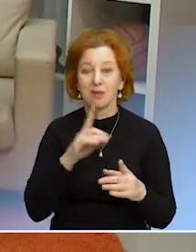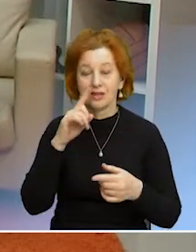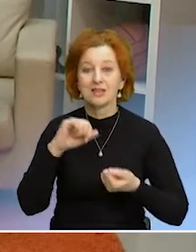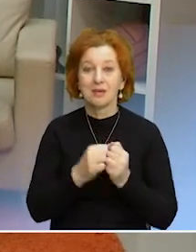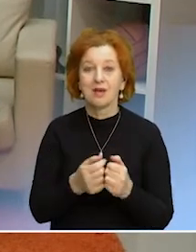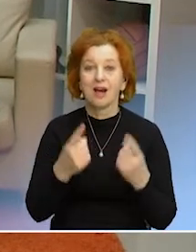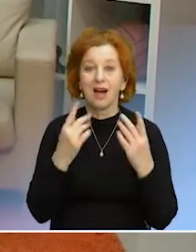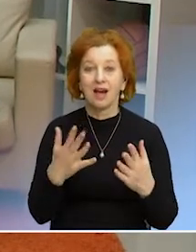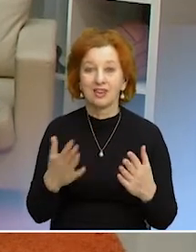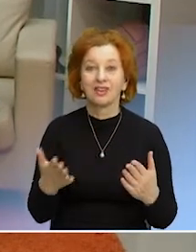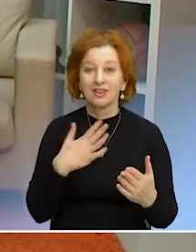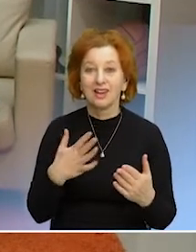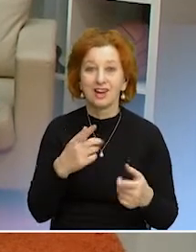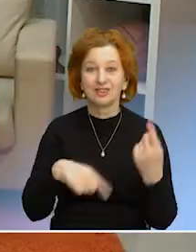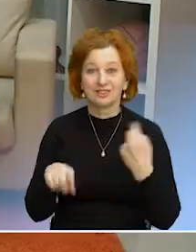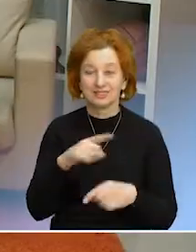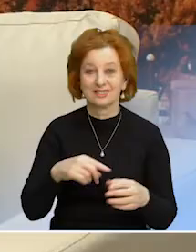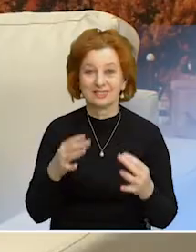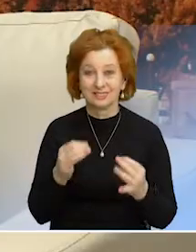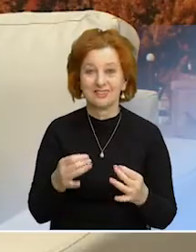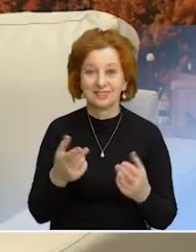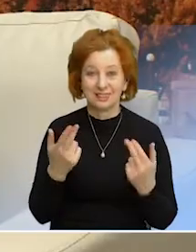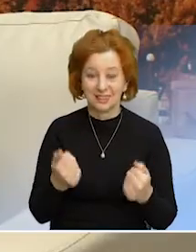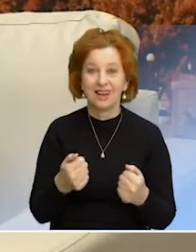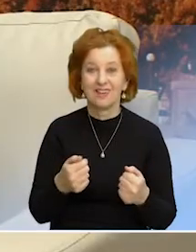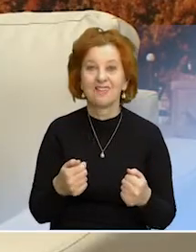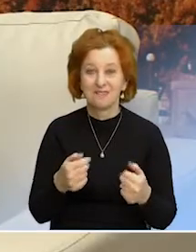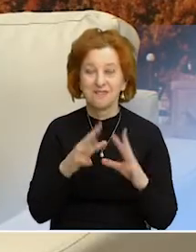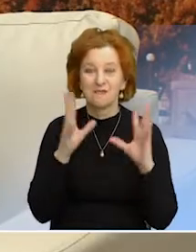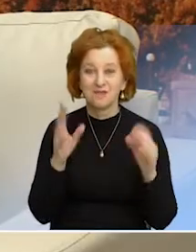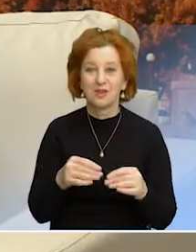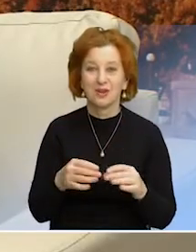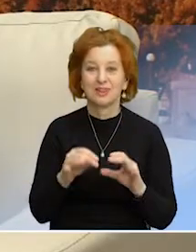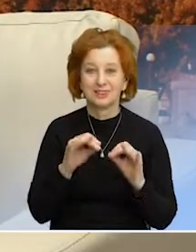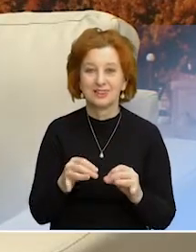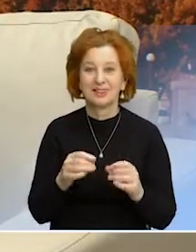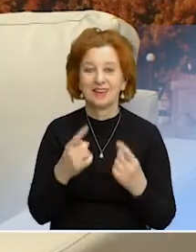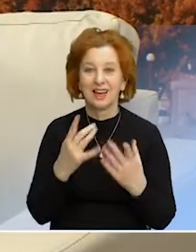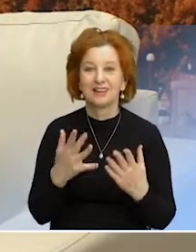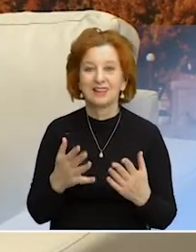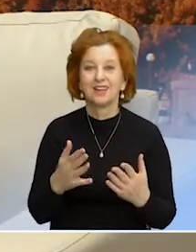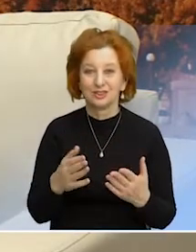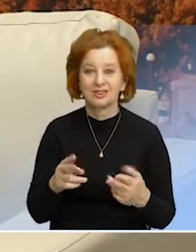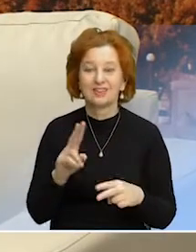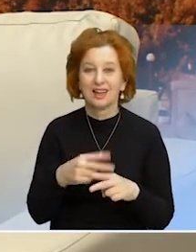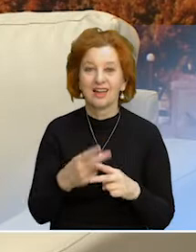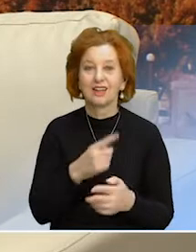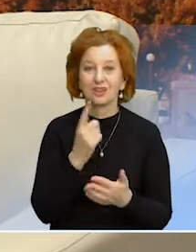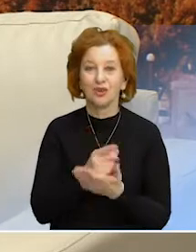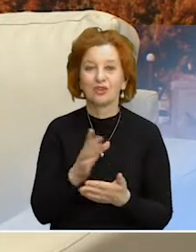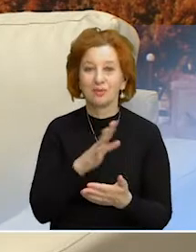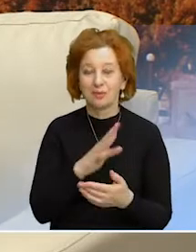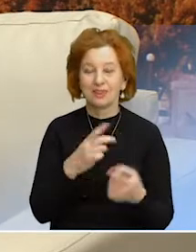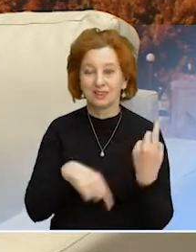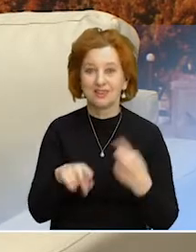самое запоминающееся? Ну, конечно, наш общий эфир. Так, он был. Все остальное меркнет. Нет, я не помню, когда он